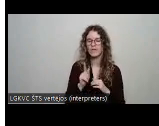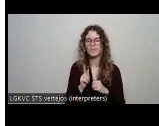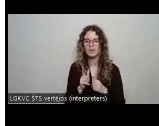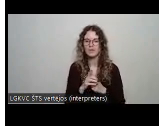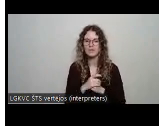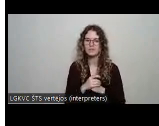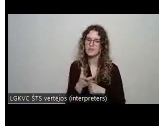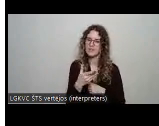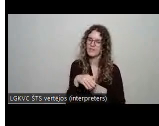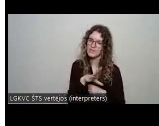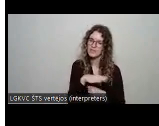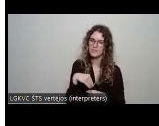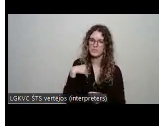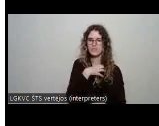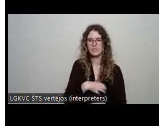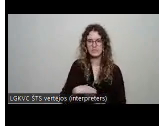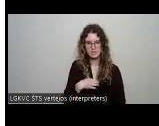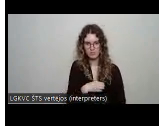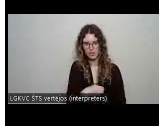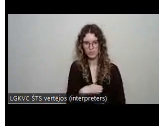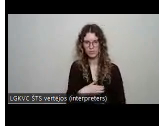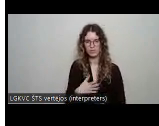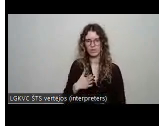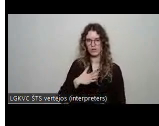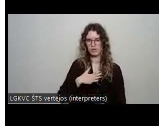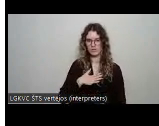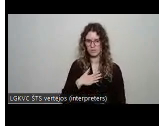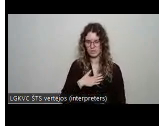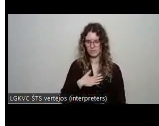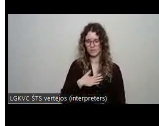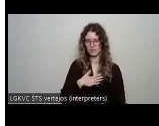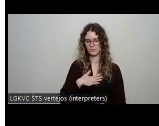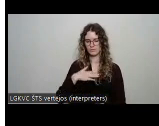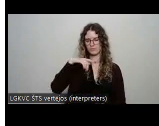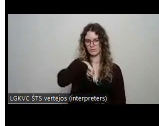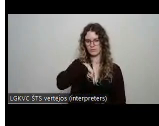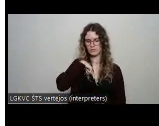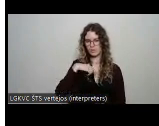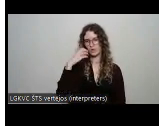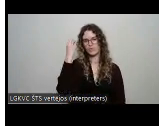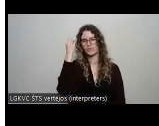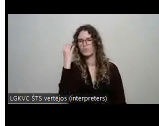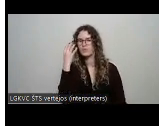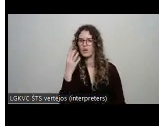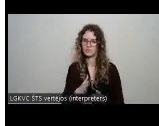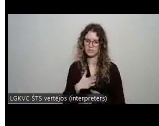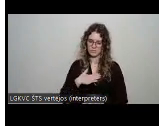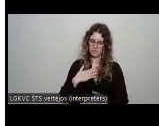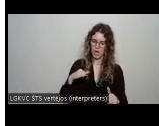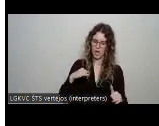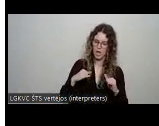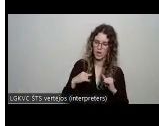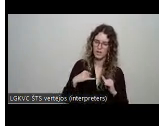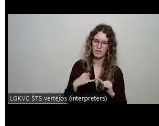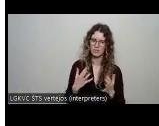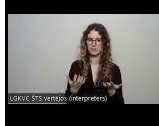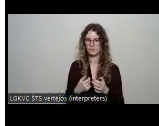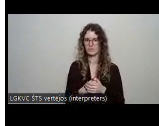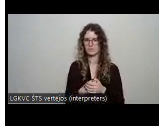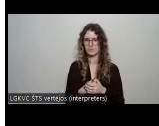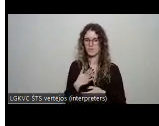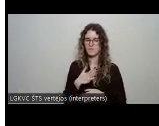yra svarbu suprasti savo pačių motyvus, savo pačių elgsenas, kaip